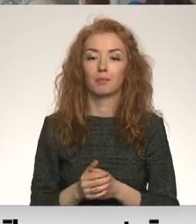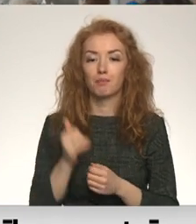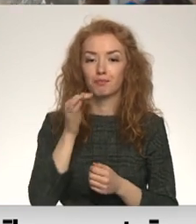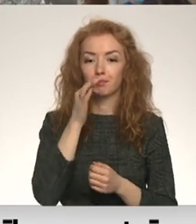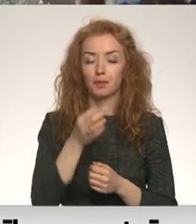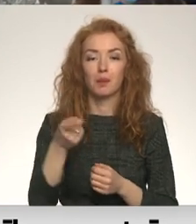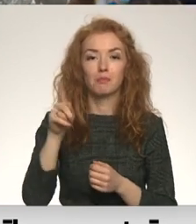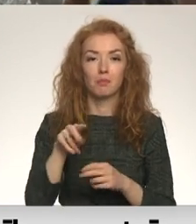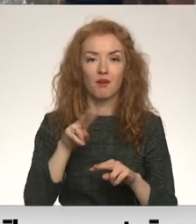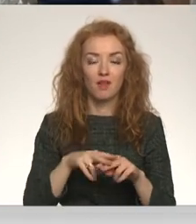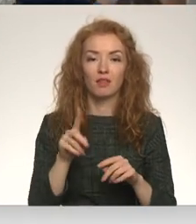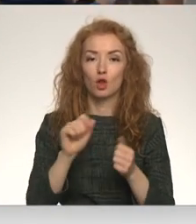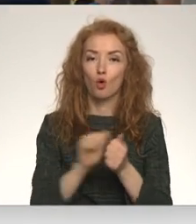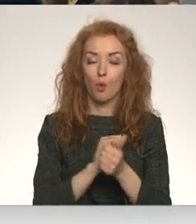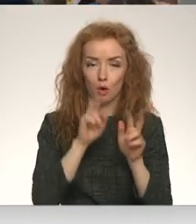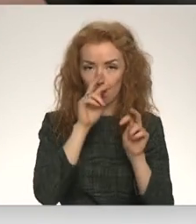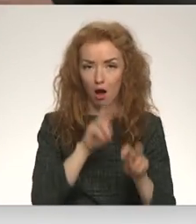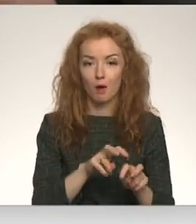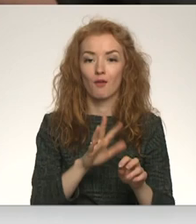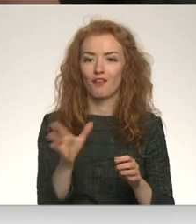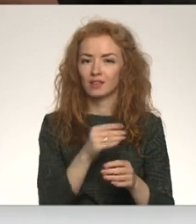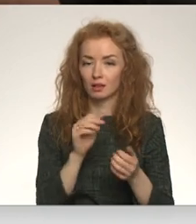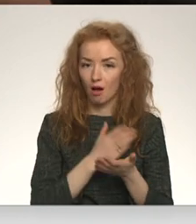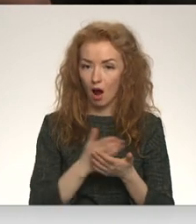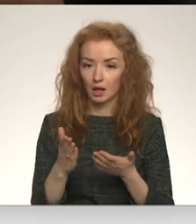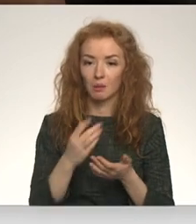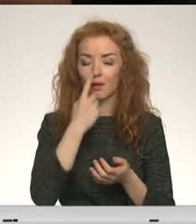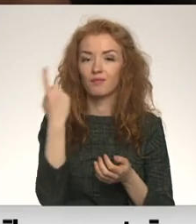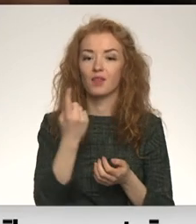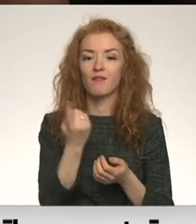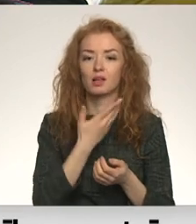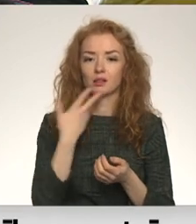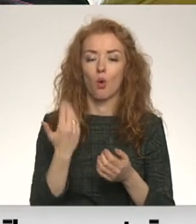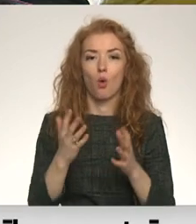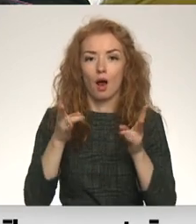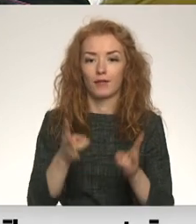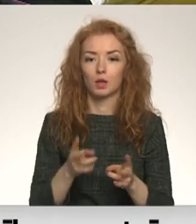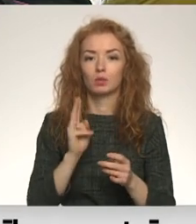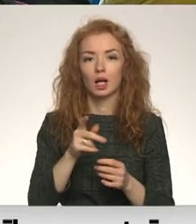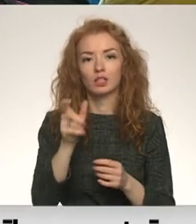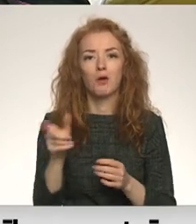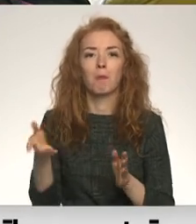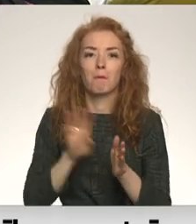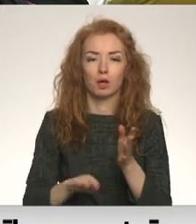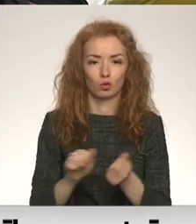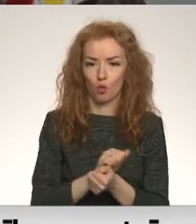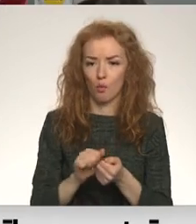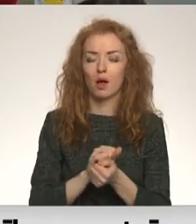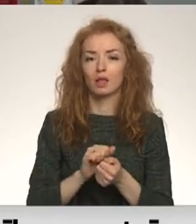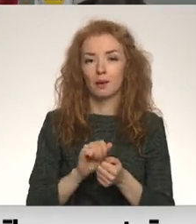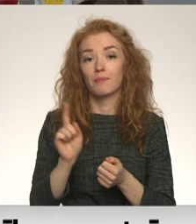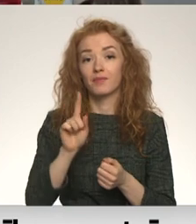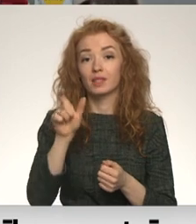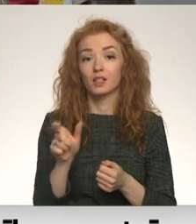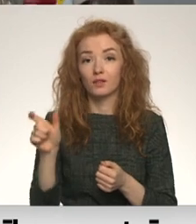Primārais tas ir dokumentu pārbaude, vai visi kārtībā ar dokumentiem. Neviens nav bijis tāds gadījums, ka cilvēki būtu bez dokumentiem. Ir cilvēki,